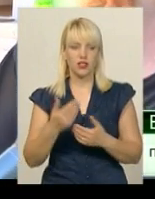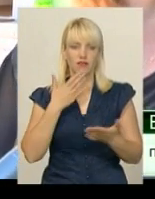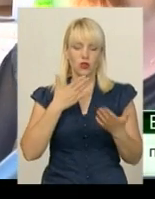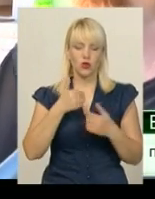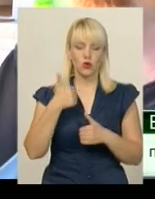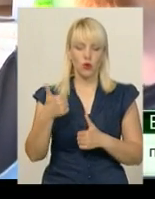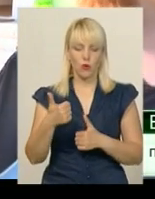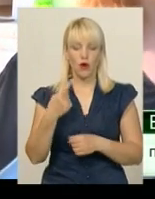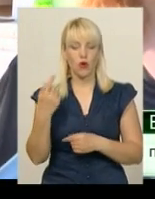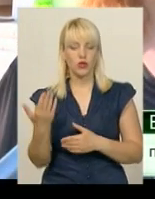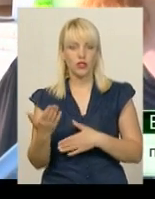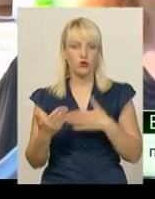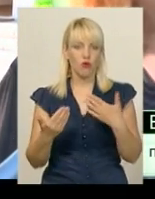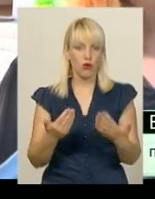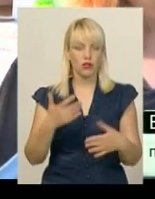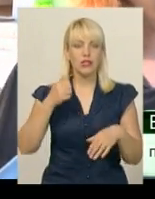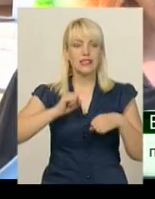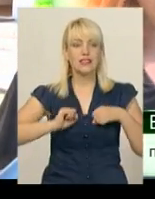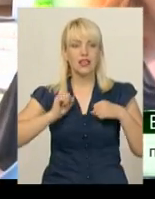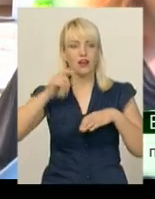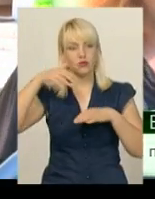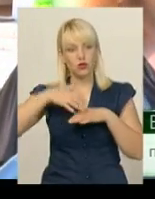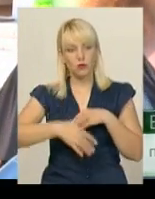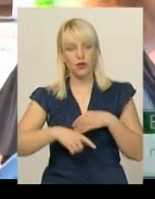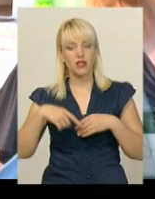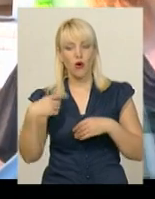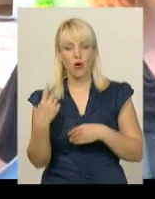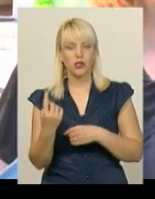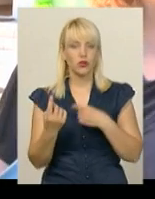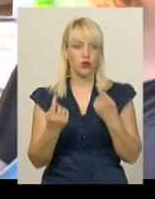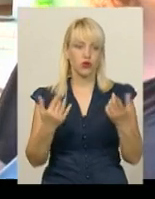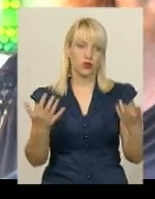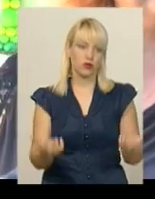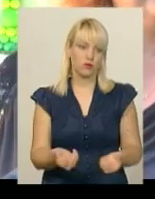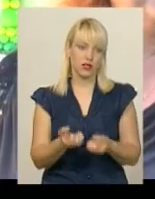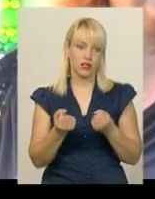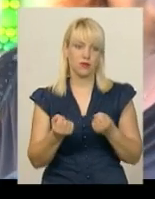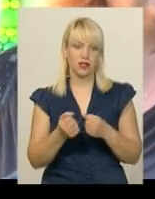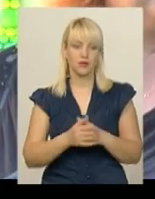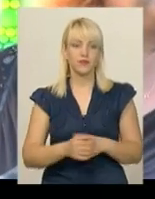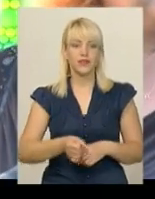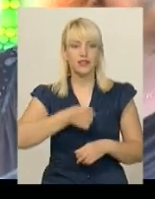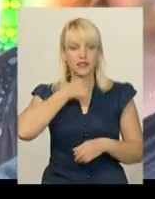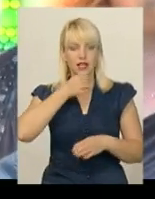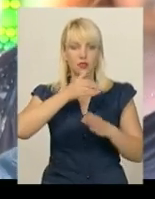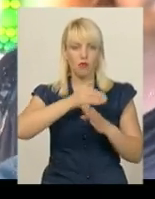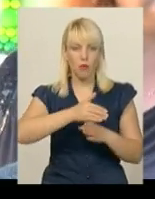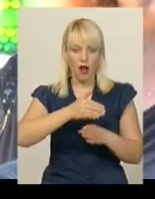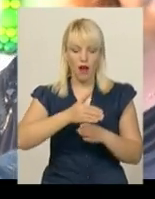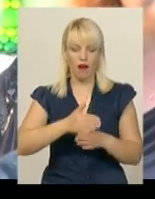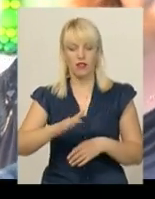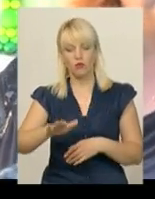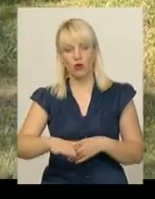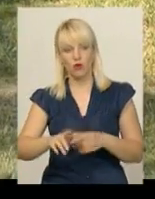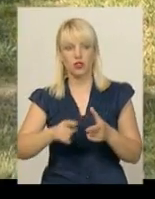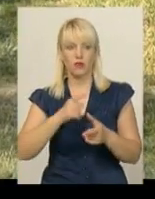одного, стараємося зрозуміти одне одного і підтримати. Старші допомагають младшим, або